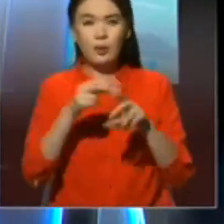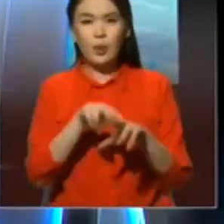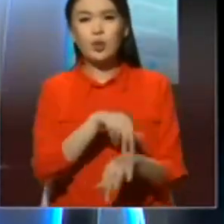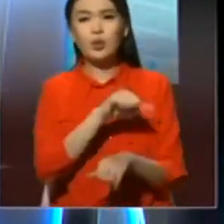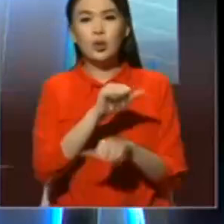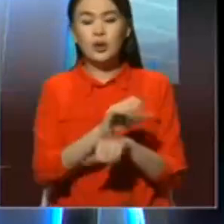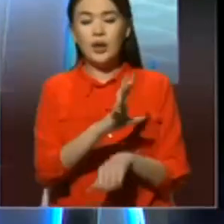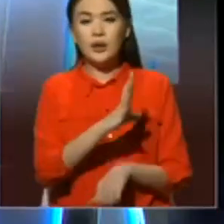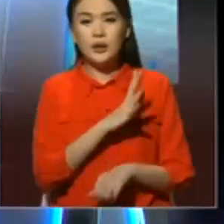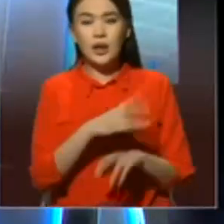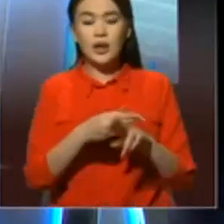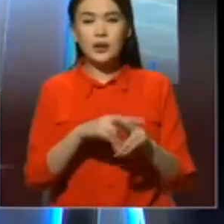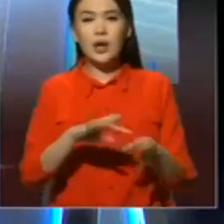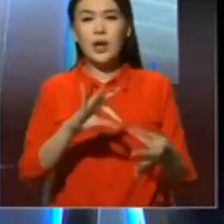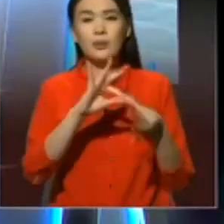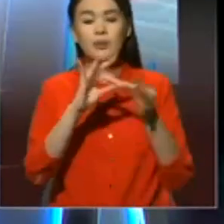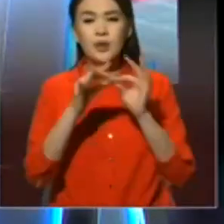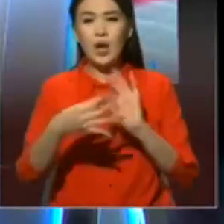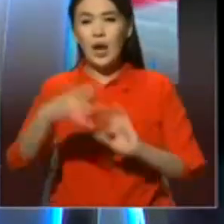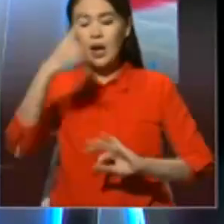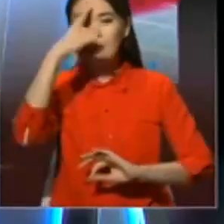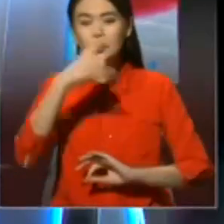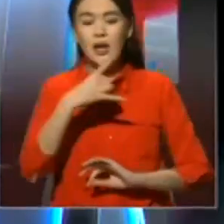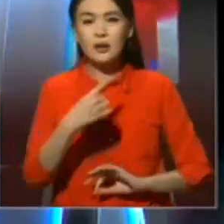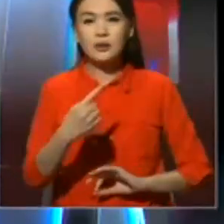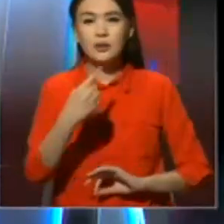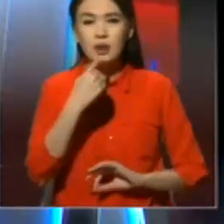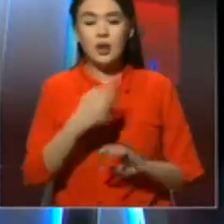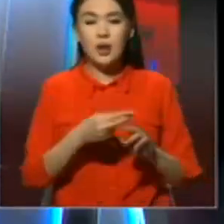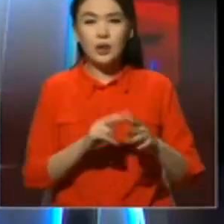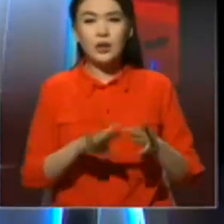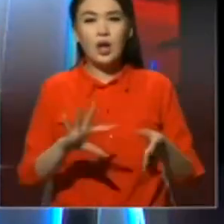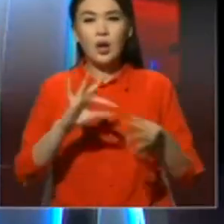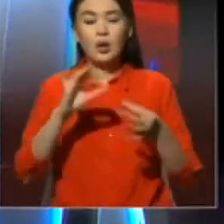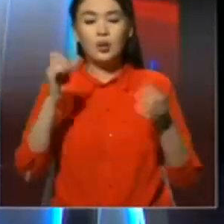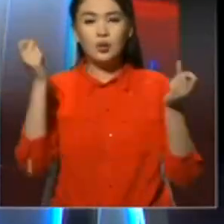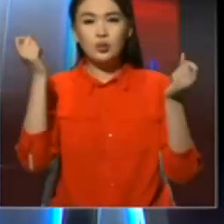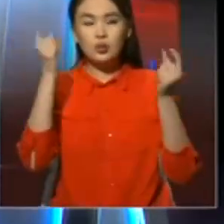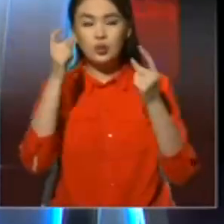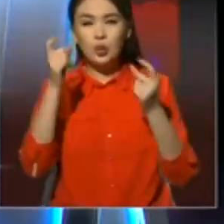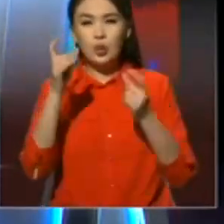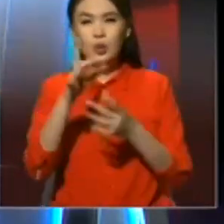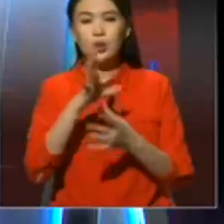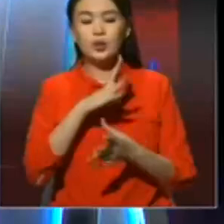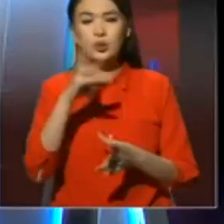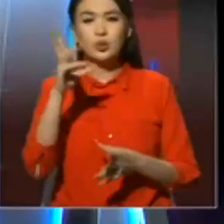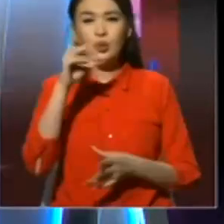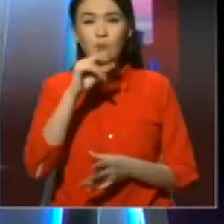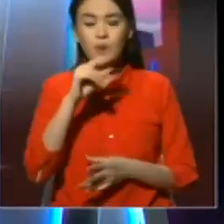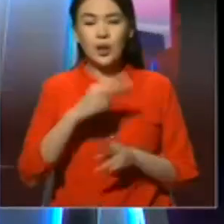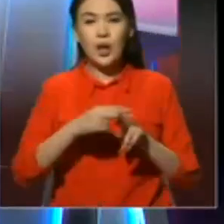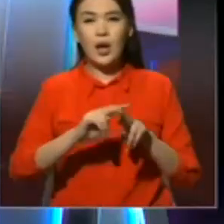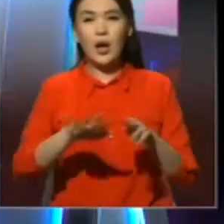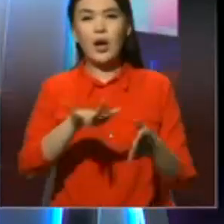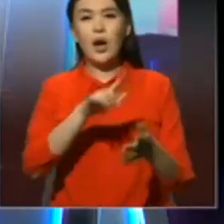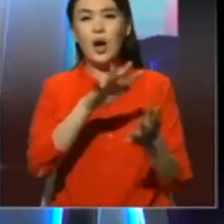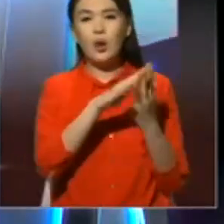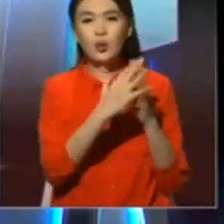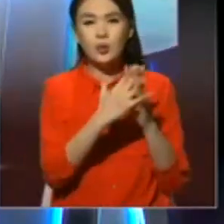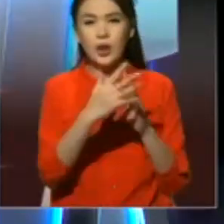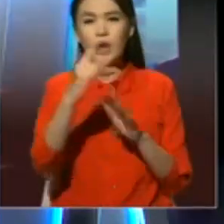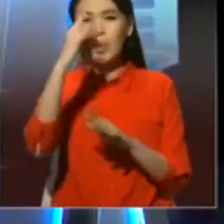Бұл жердегі мәселелер, қазақ тілін меңгеру мәселесі, бүгінгі таңда ауылда, қалаларда қалай жүзеге асып